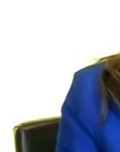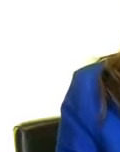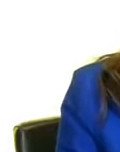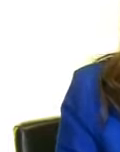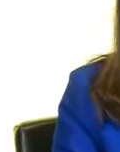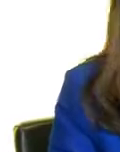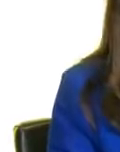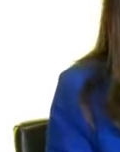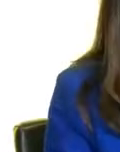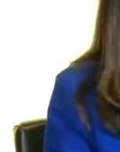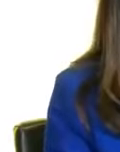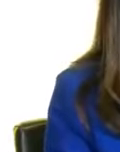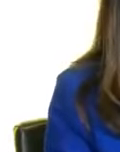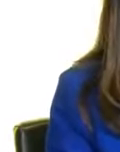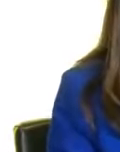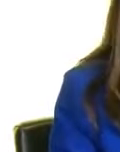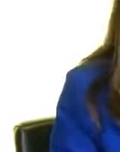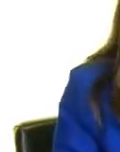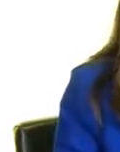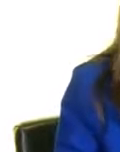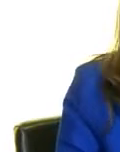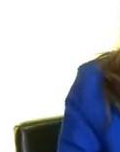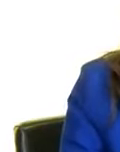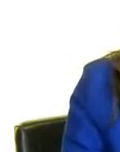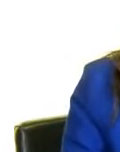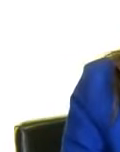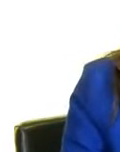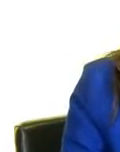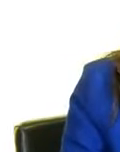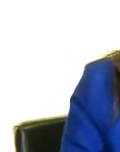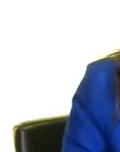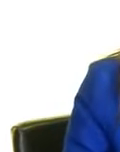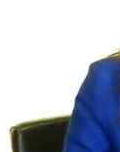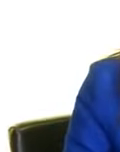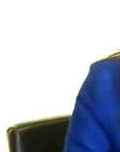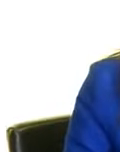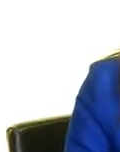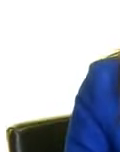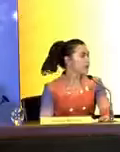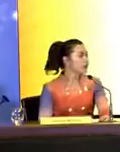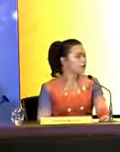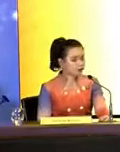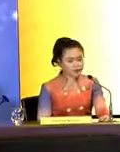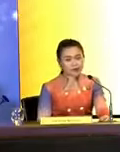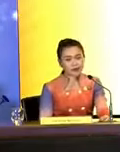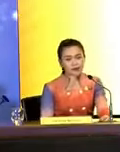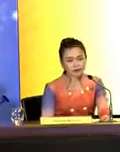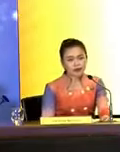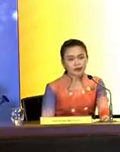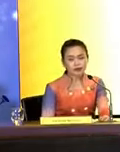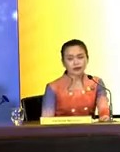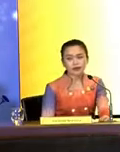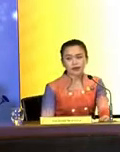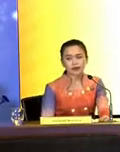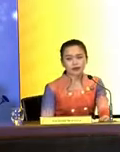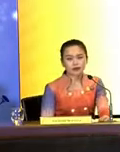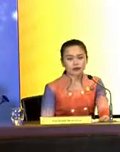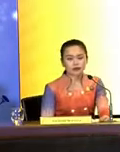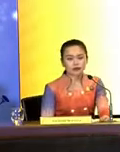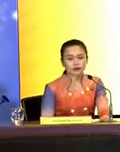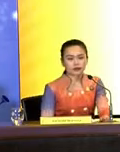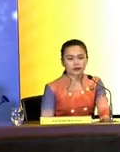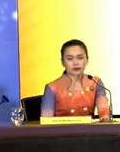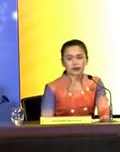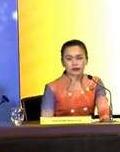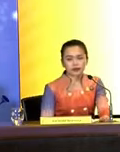มีเรื่องจองล่วงหน้าอะไรหรือไม่อย่างไรแต่เมื่อสักครู่ที่นรงรัชดาบอกทางกระทรวงคมนาคมเขาก็จะดูแลรายละเอียดอย่างใกล้ชิดอย่างไรเสียก็จะไม่